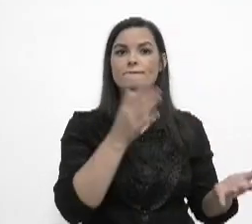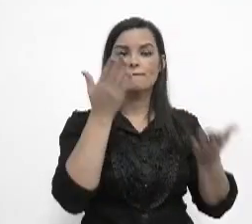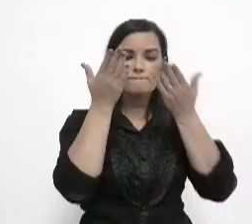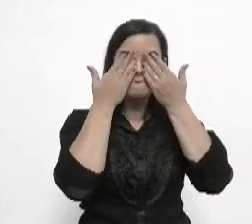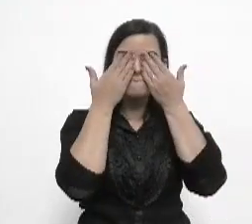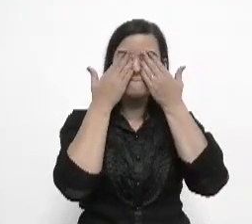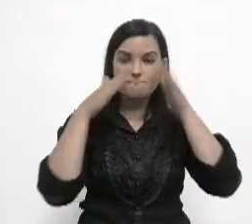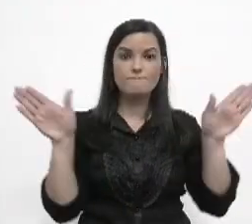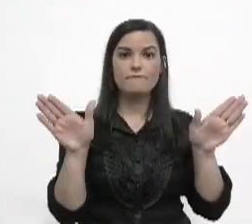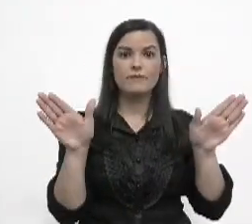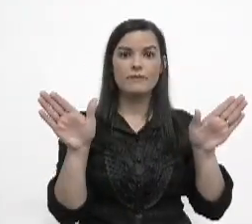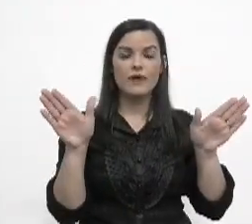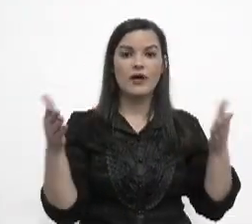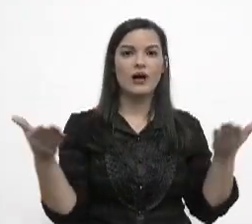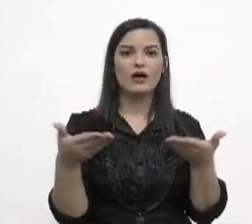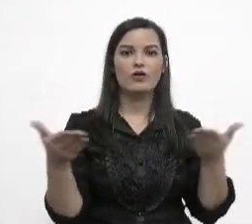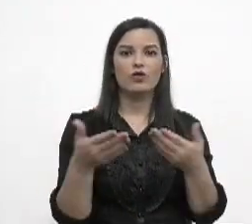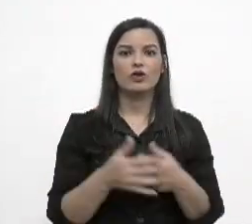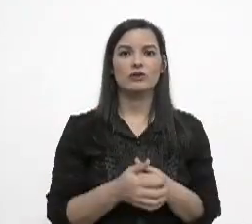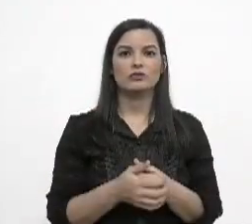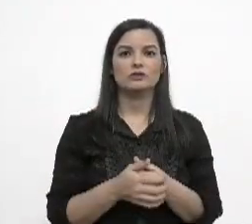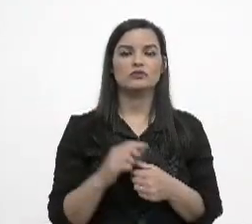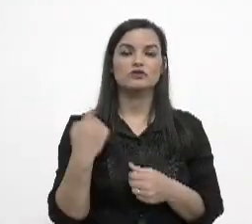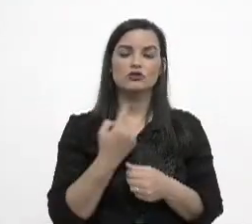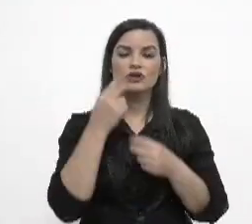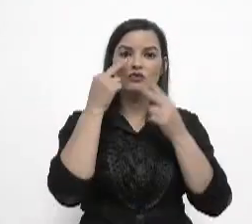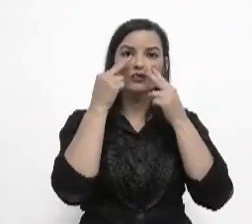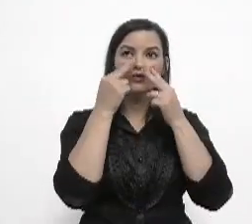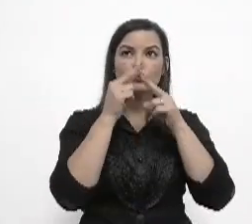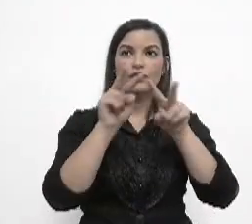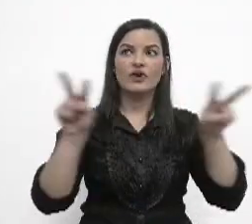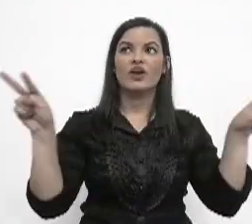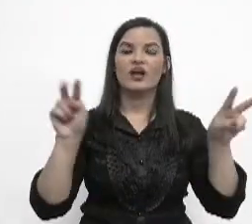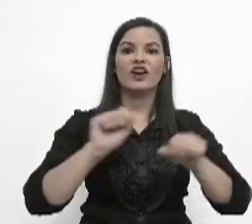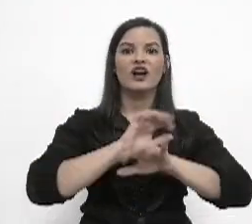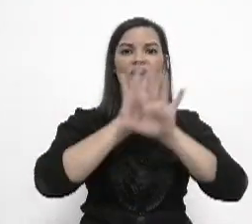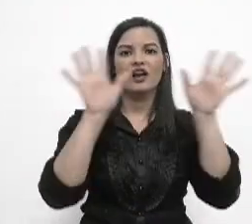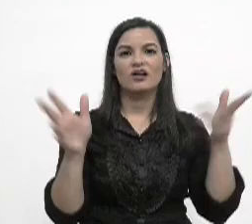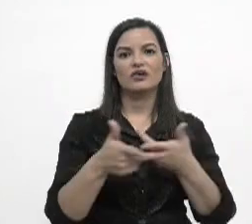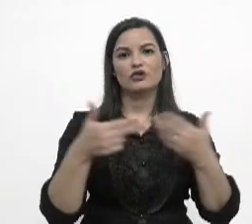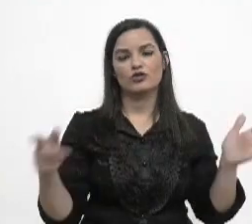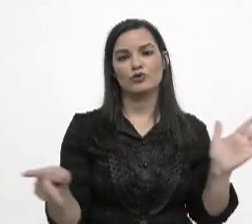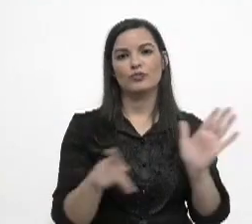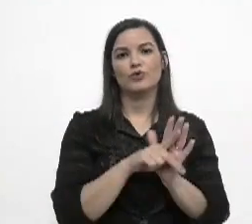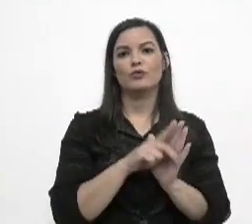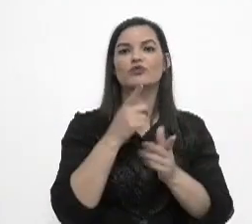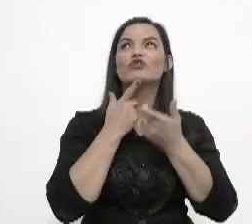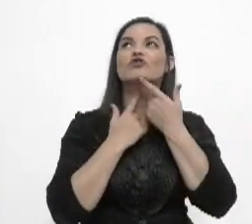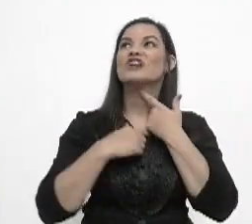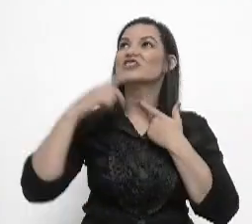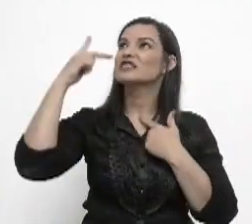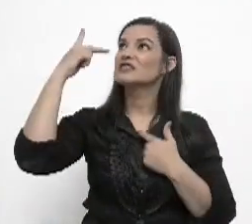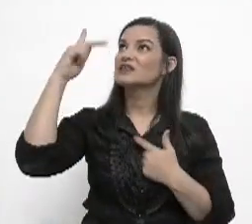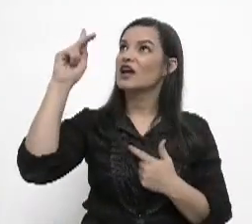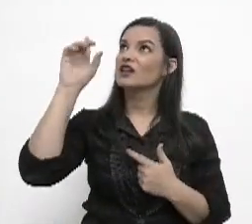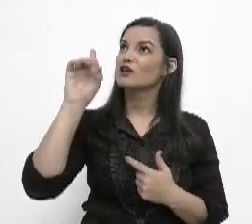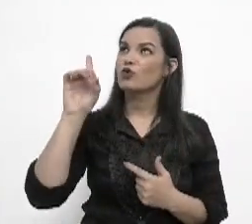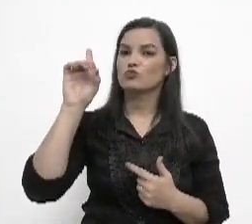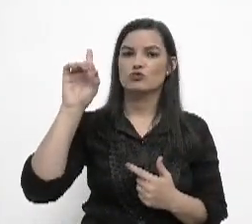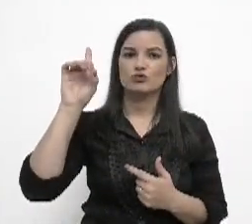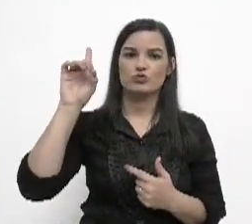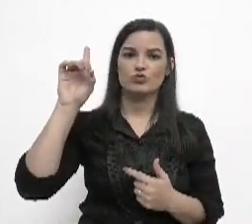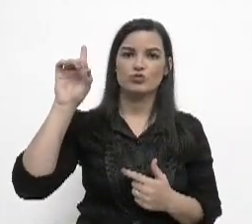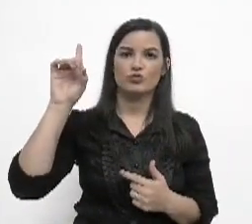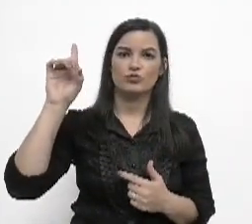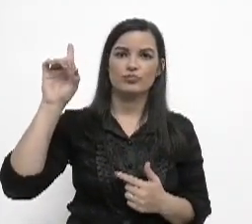olhos. 그때 하늘이 보여지는 것입니다. E assim poderemos enxergar as 그때 coisas 하나님의 celestiais. 뜻을 알게 됩니다. E assim compreendemos a vontade de Deus. 그때 내가 무엇을 해야 되는지를 발견하게